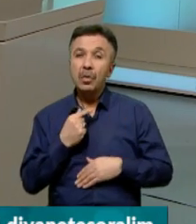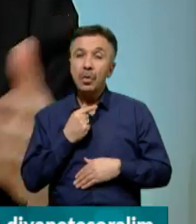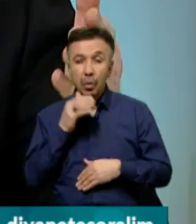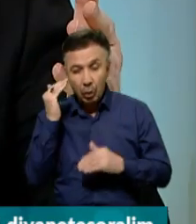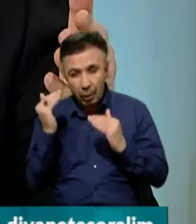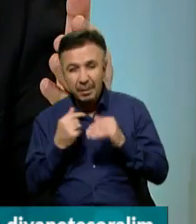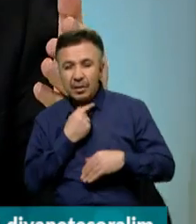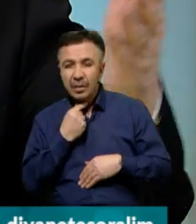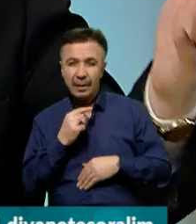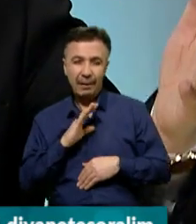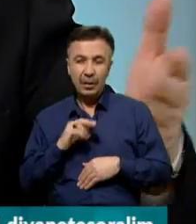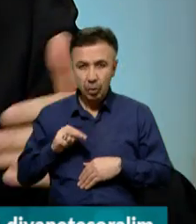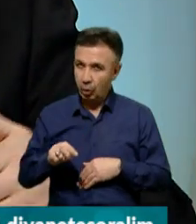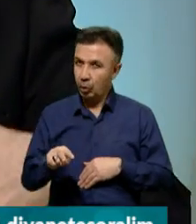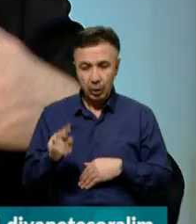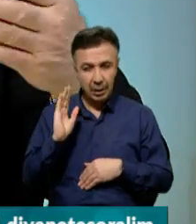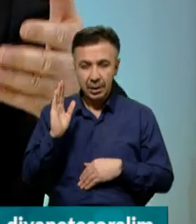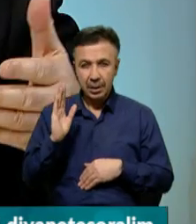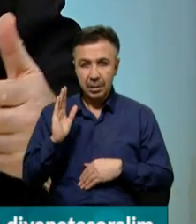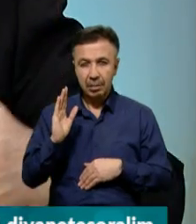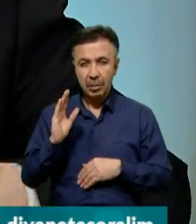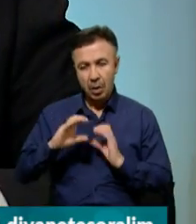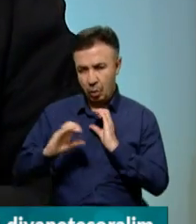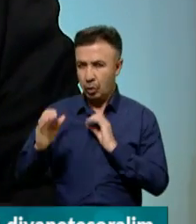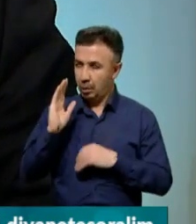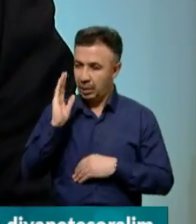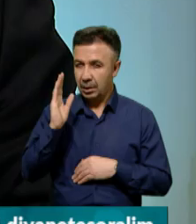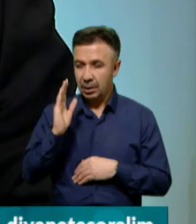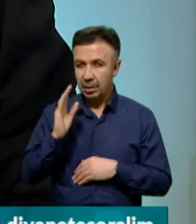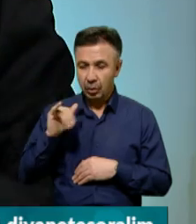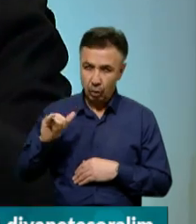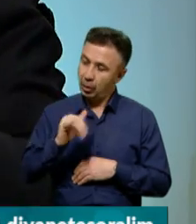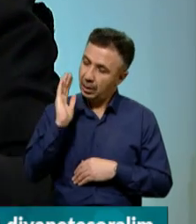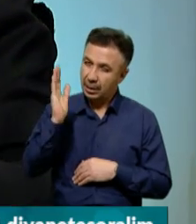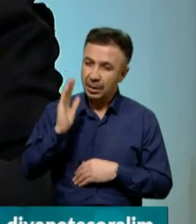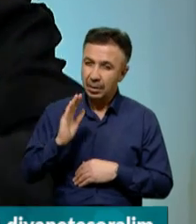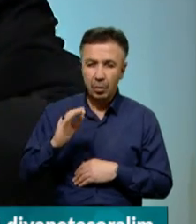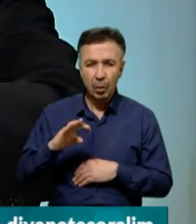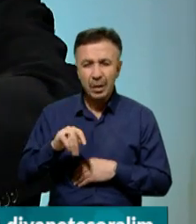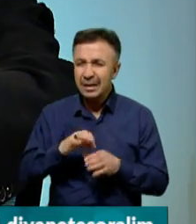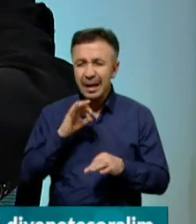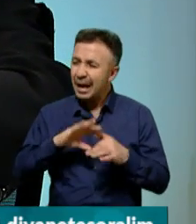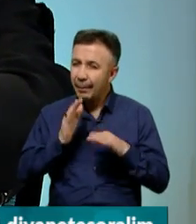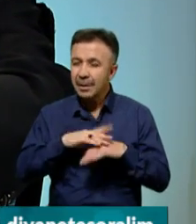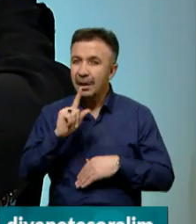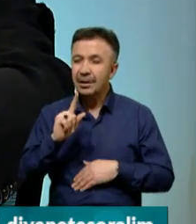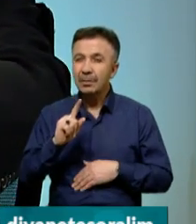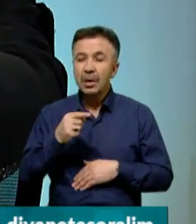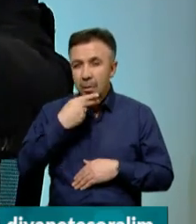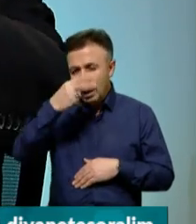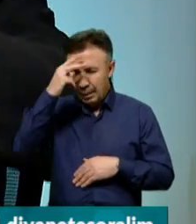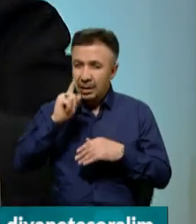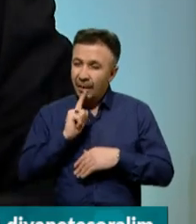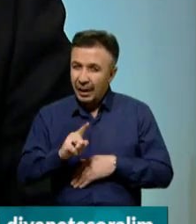Diyelim ki sefere çıkacak, otobüse gidecek, uçağa kalkacak. Bu insan ne yapabilir? hemen Cuma'nın farzını kıldıktan